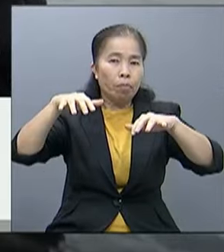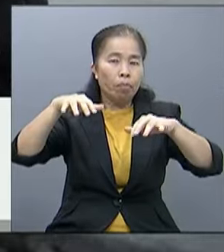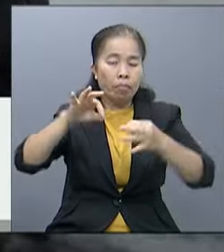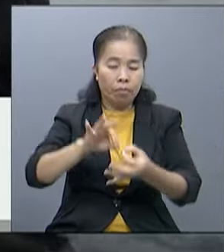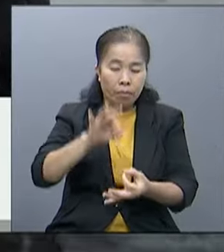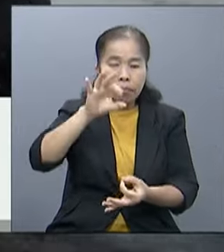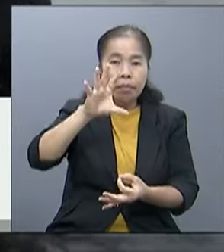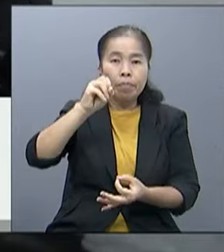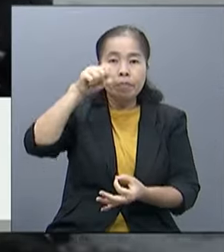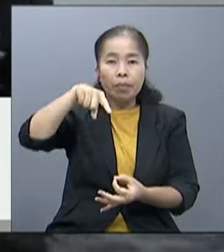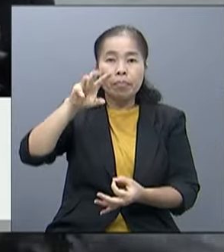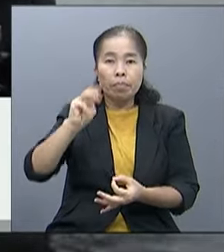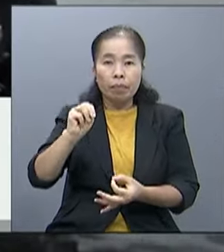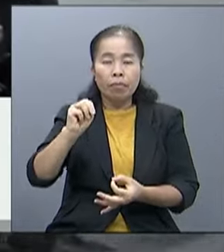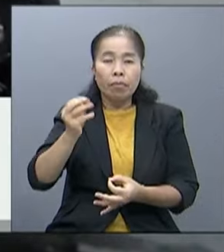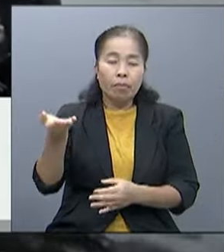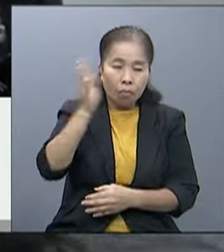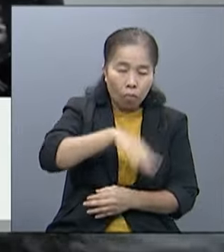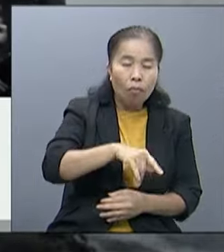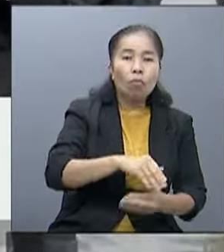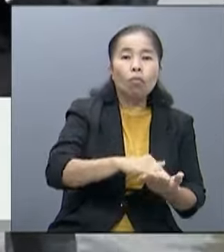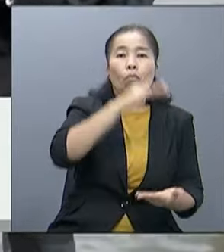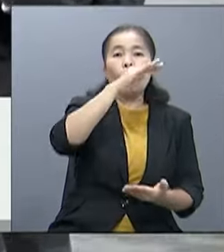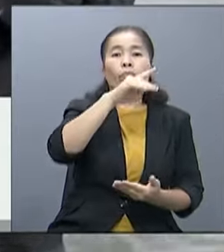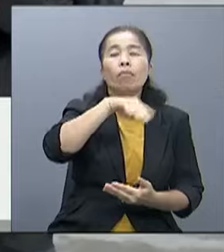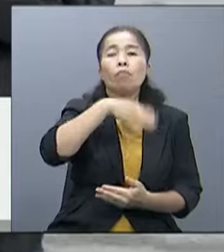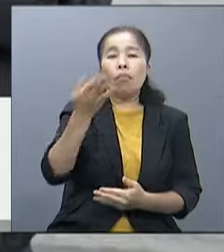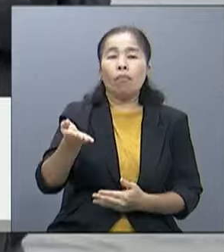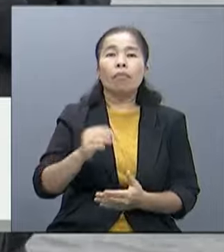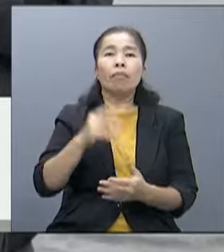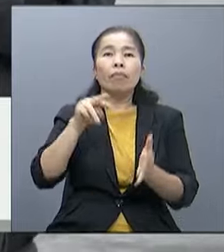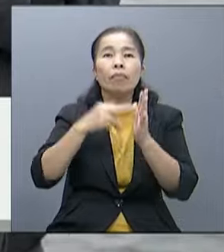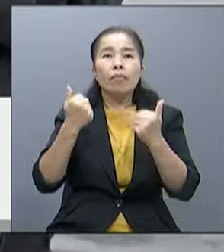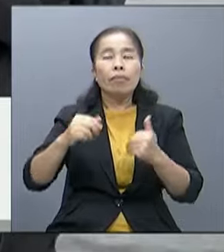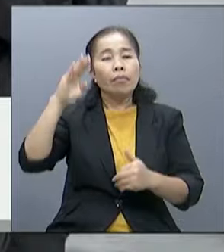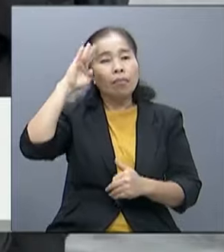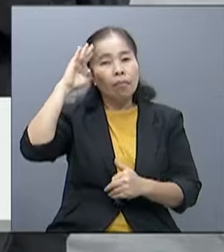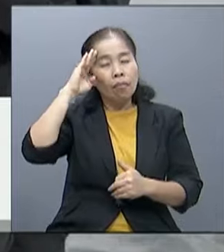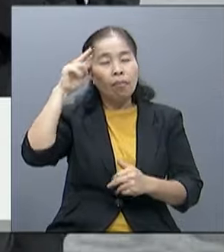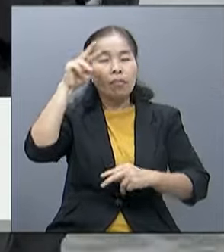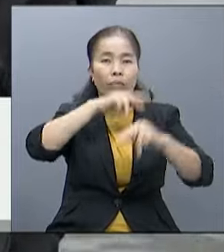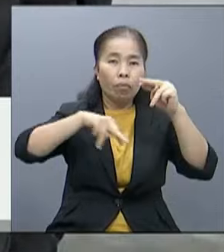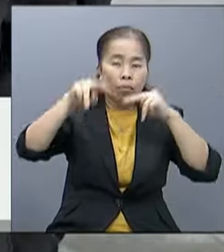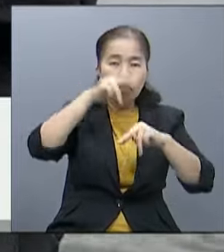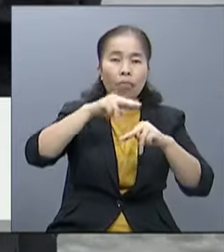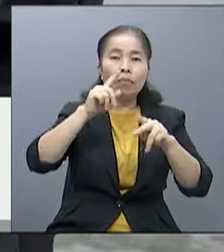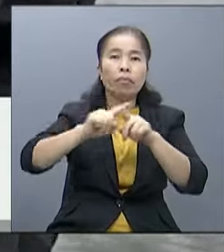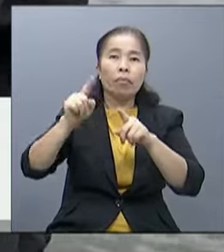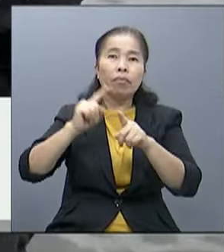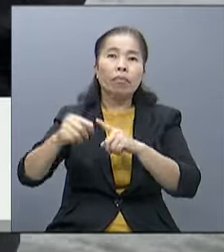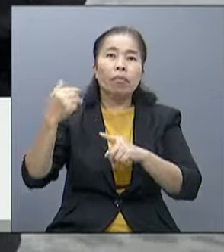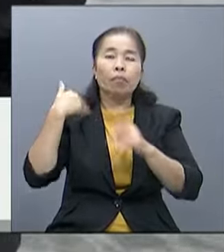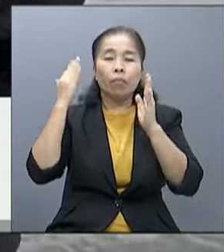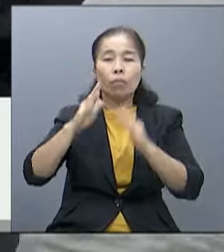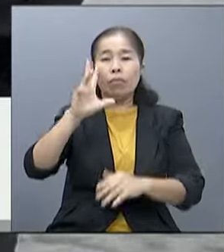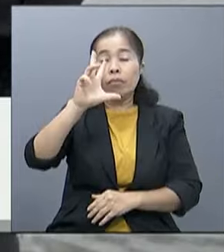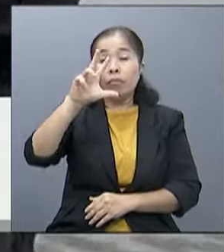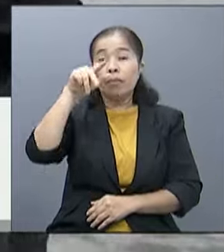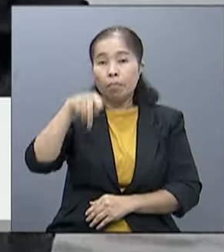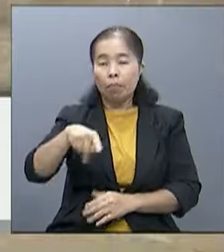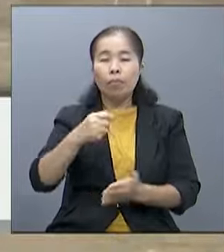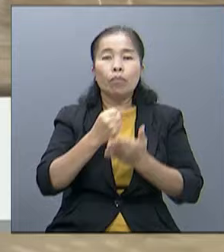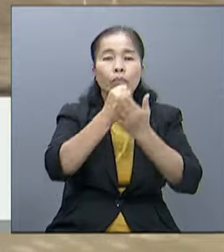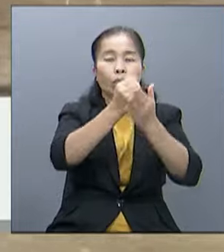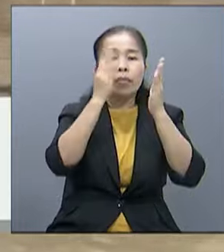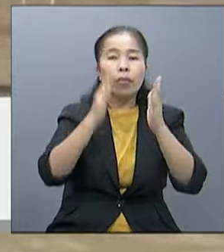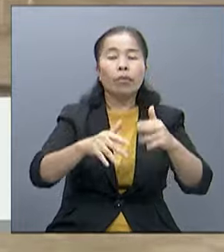ะทางการบราซิลต้องระดมกำลังทหารเจ้าหน้าที่ดับเพลิงและเจ้าหน้าที่กู้ภัยกว่า 3,000 คนเร่งอพยพผู้ประส